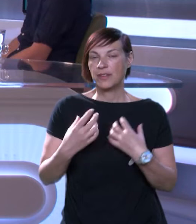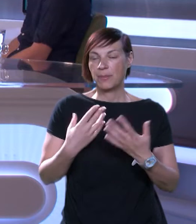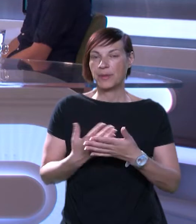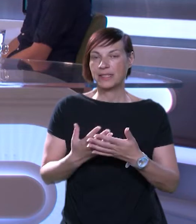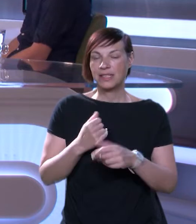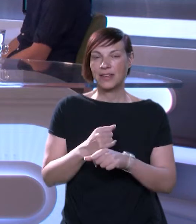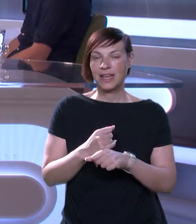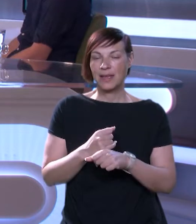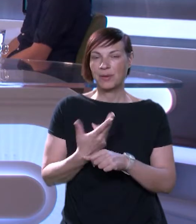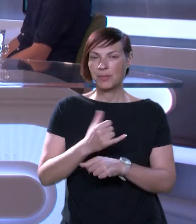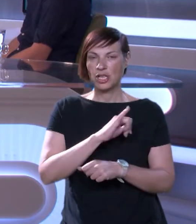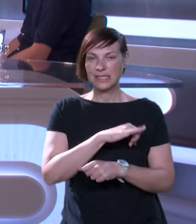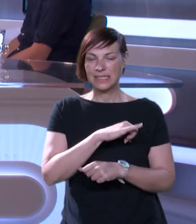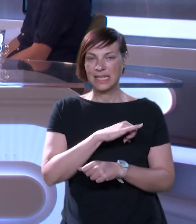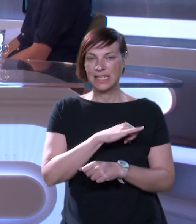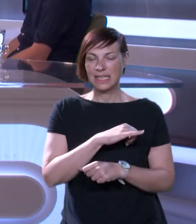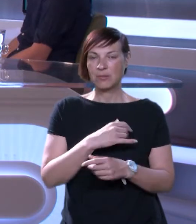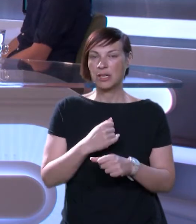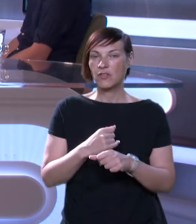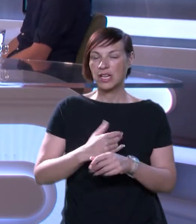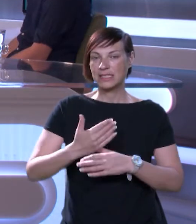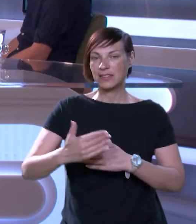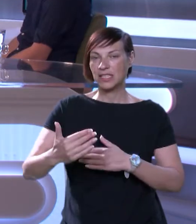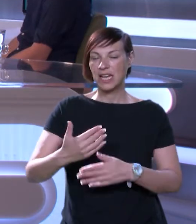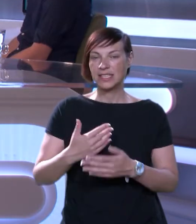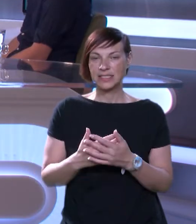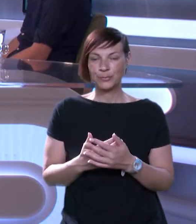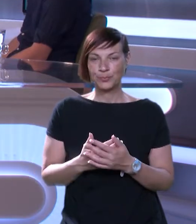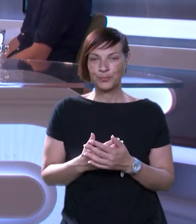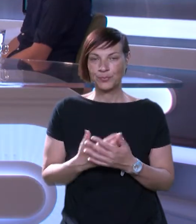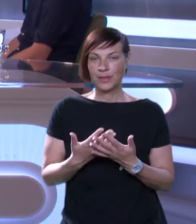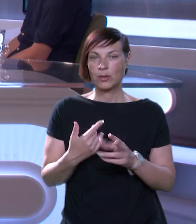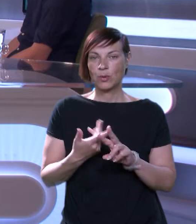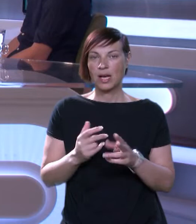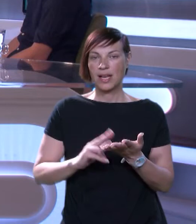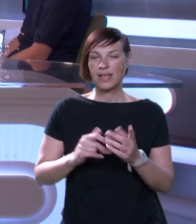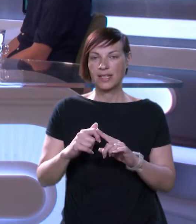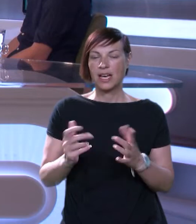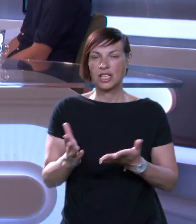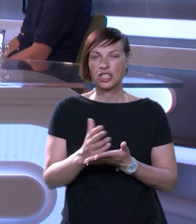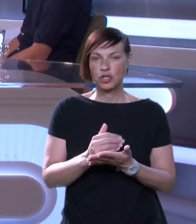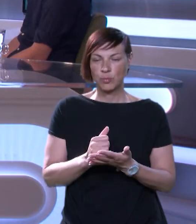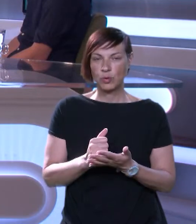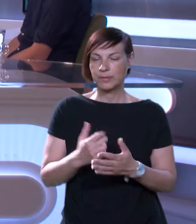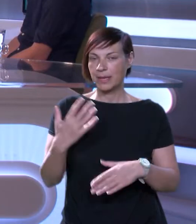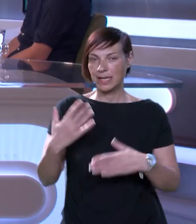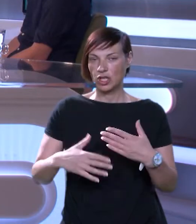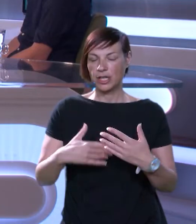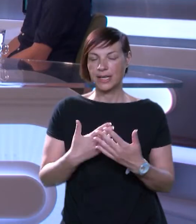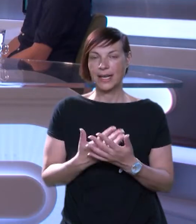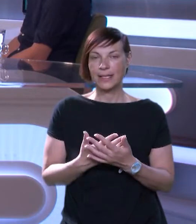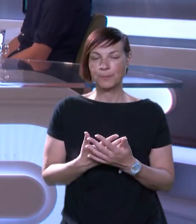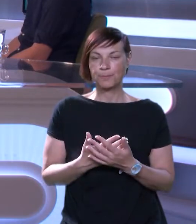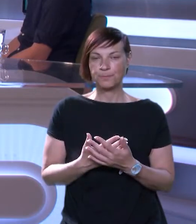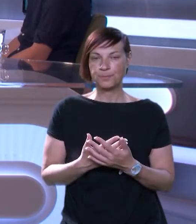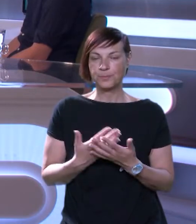predstave napravili, onda mi je bilo užasno zanimljivo da s njim nastavim raditi. I stvarno smo onda u HNK to uspjeli ono do kraja.